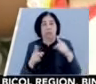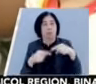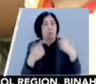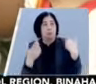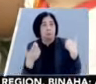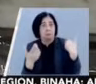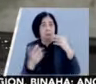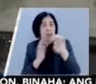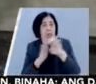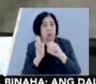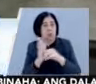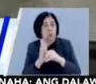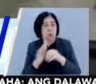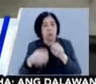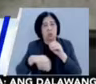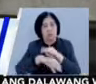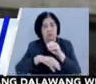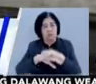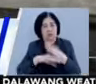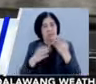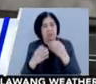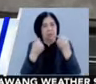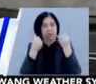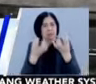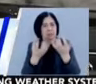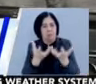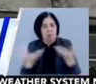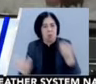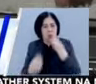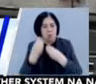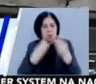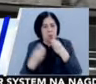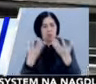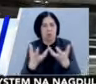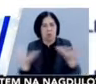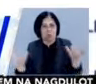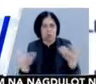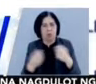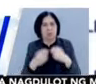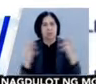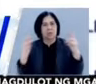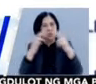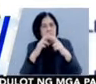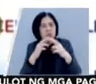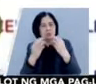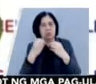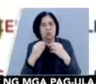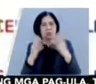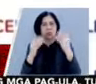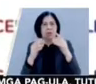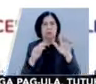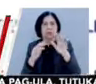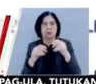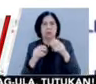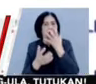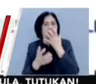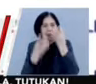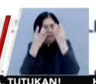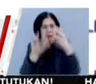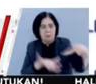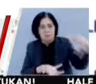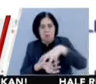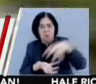payo ng PhilRice, lalo ngayong kaliwat kanan na naman ang mga handaan at reunion. Hindi sana tayo maging takaw mata and sana kumuha lang